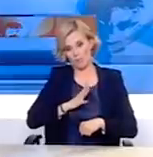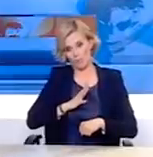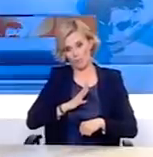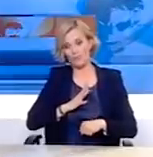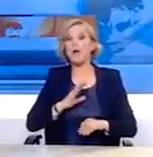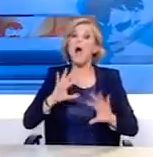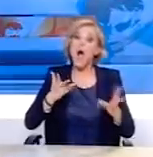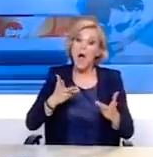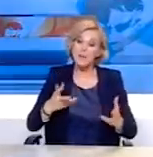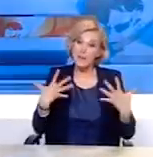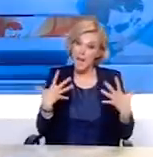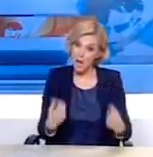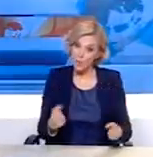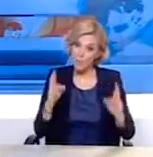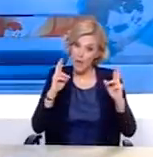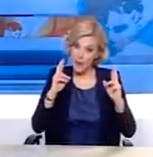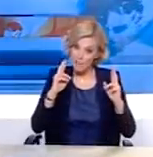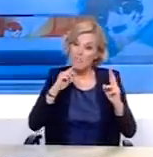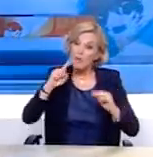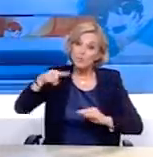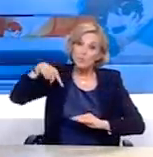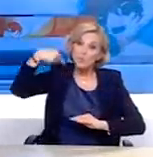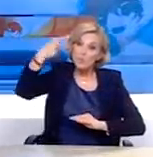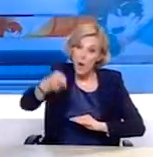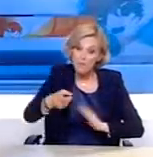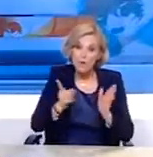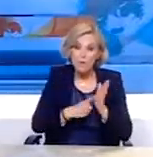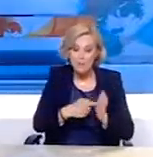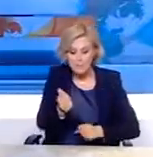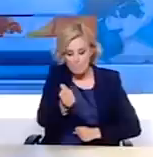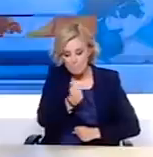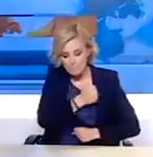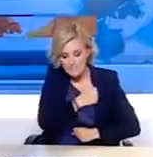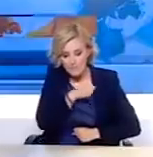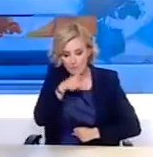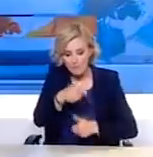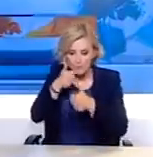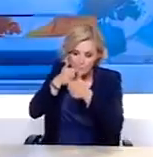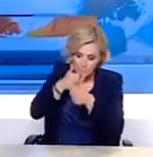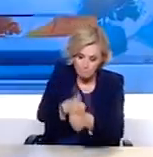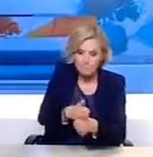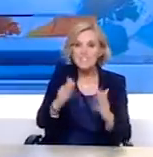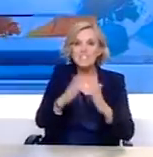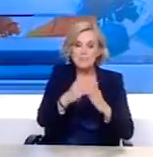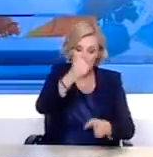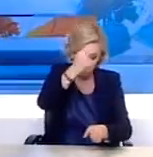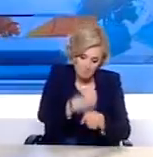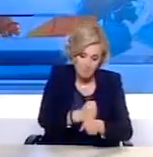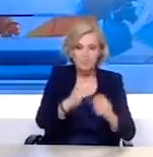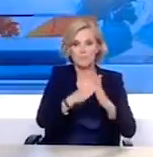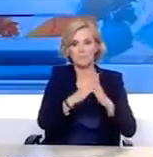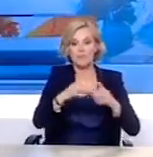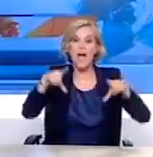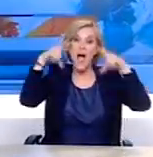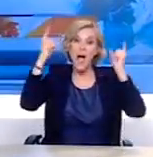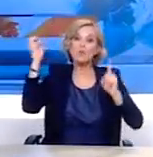Για να μπορέσουμε όμως να ελπίζουμε σε ένα καλύτερο αύριο, πρέπει να παραμείνουμε πιστοί στην προσπάθειά μας και να μείνουμε σπίτια μας και μόνο σπίτια μας. Το Άγιο